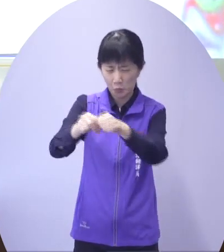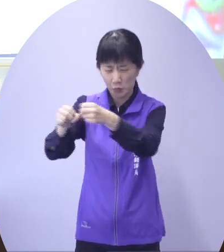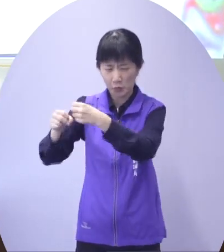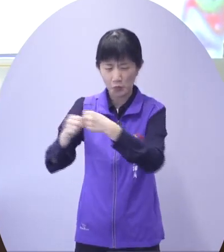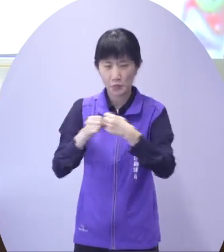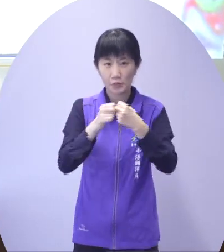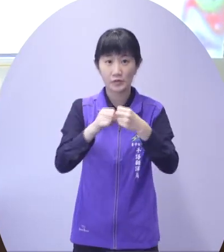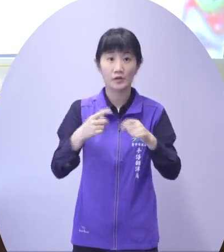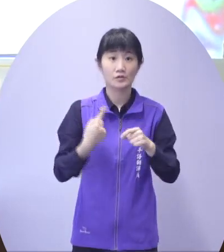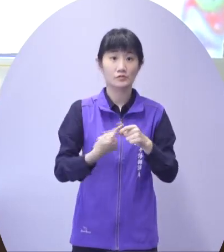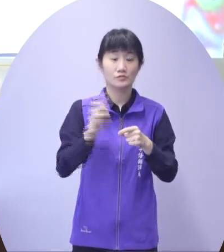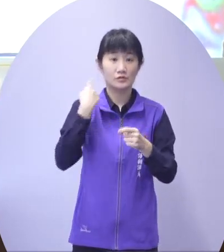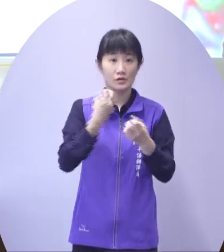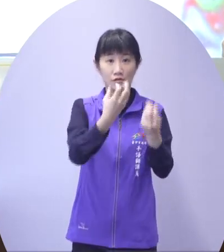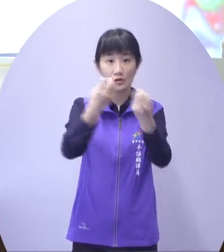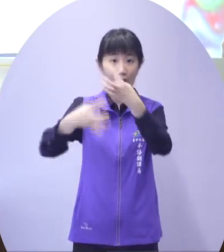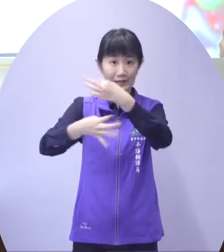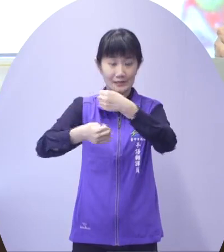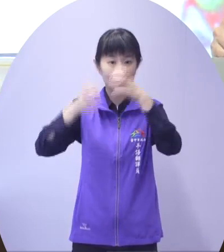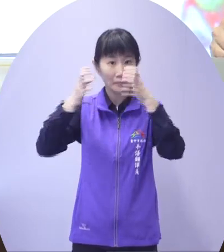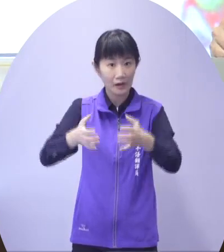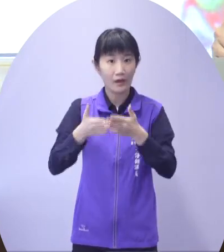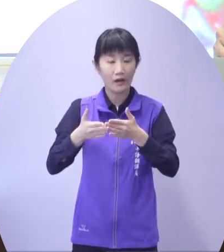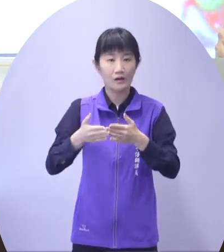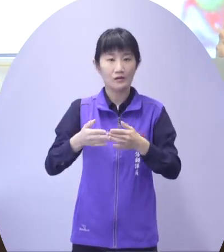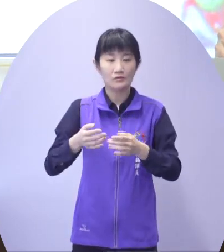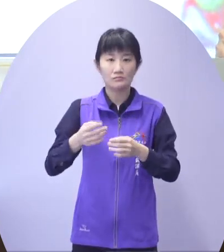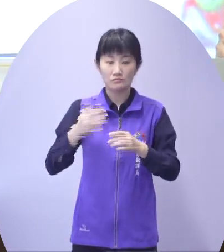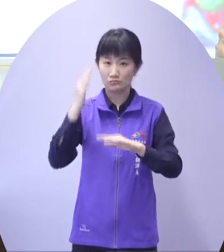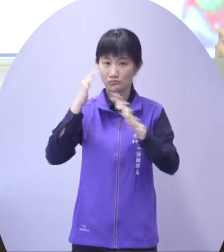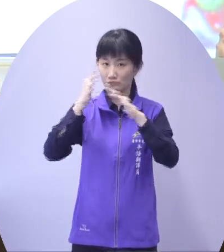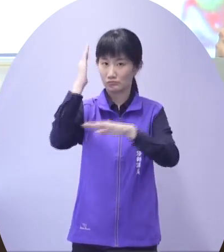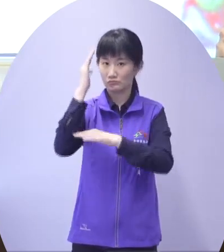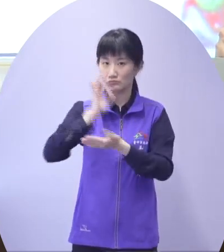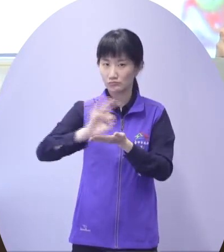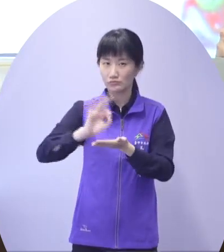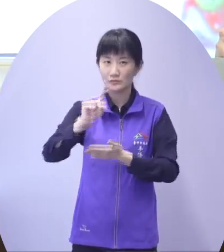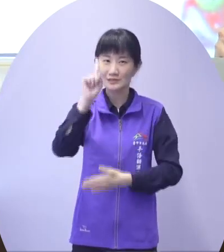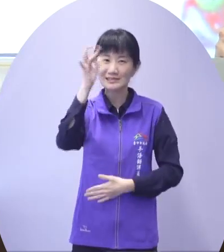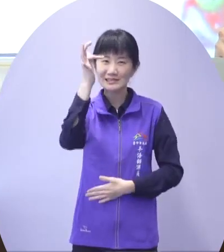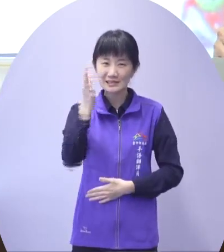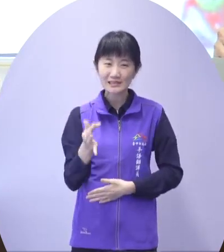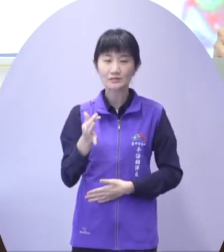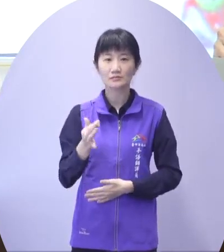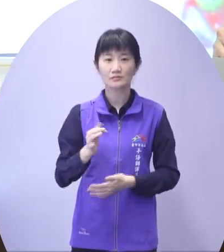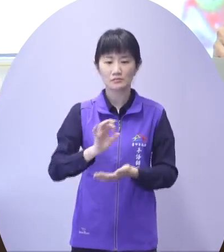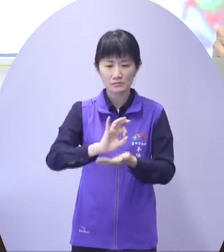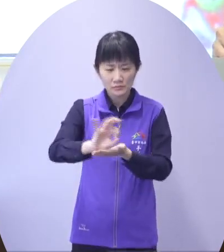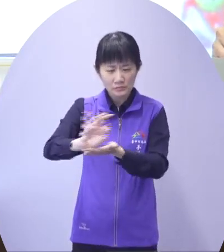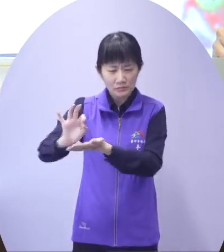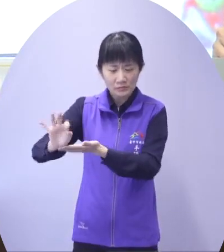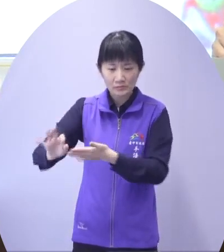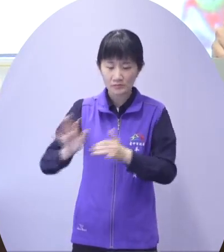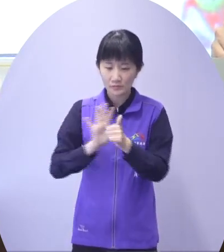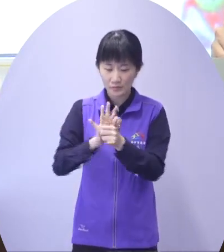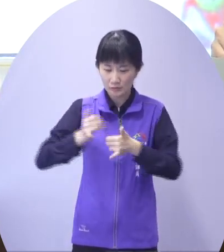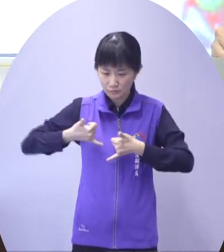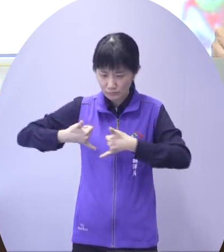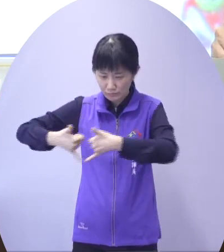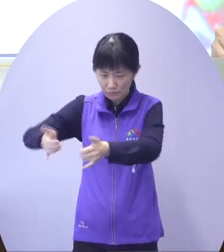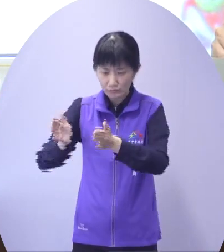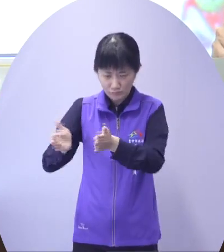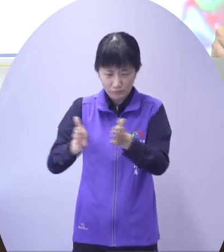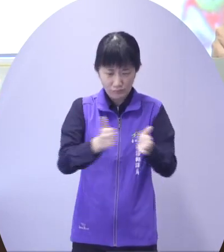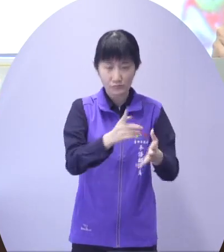办，所以去年花了将近1亿元，如果我记得没有错的数字没错，将近1亿元把新社11条主干